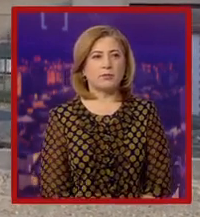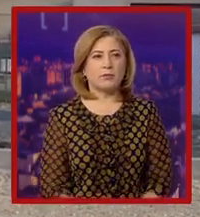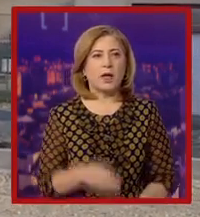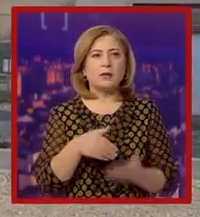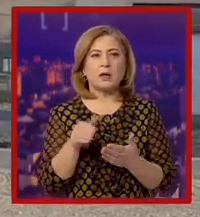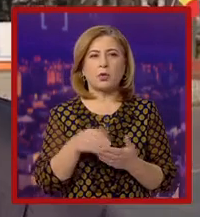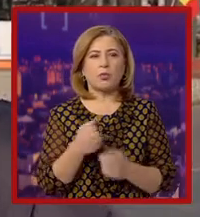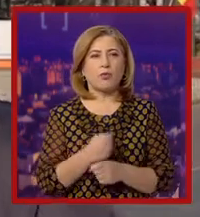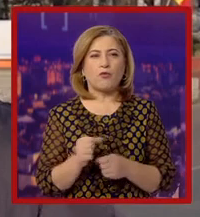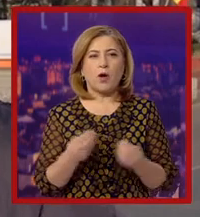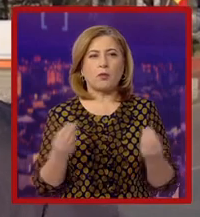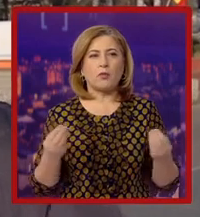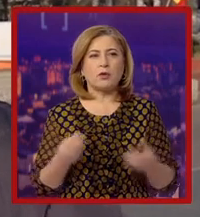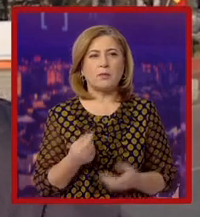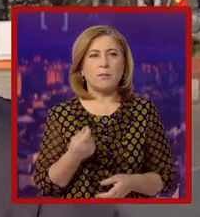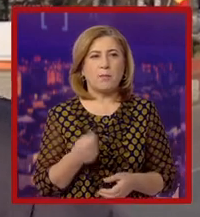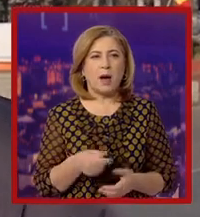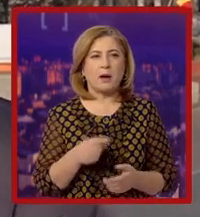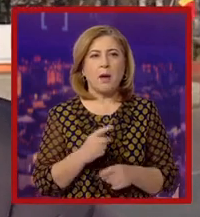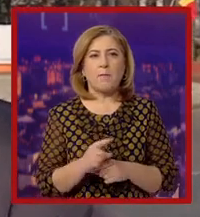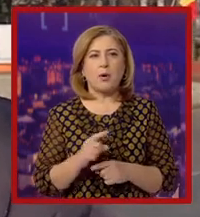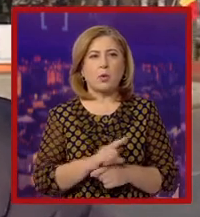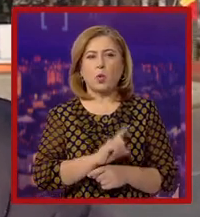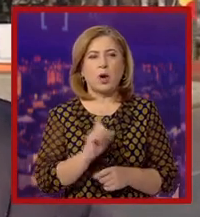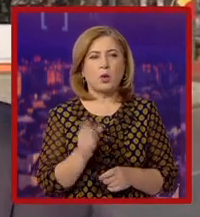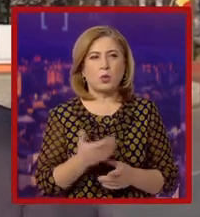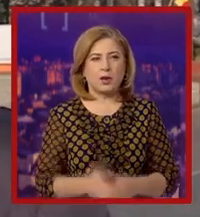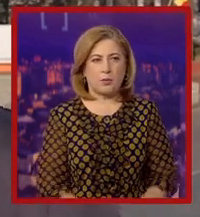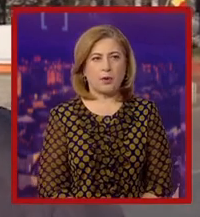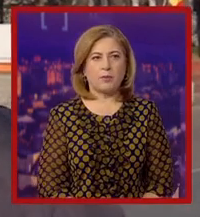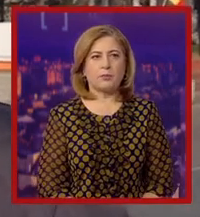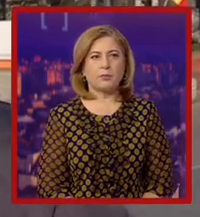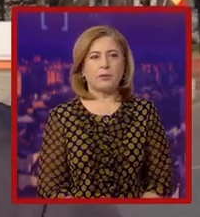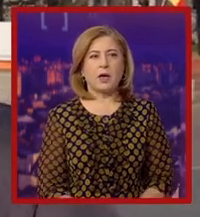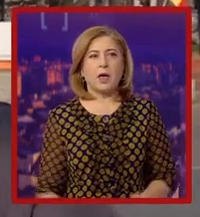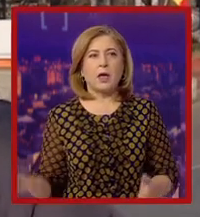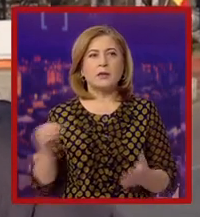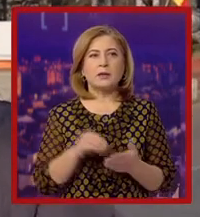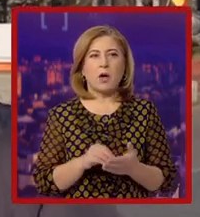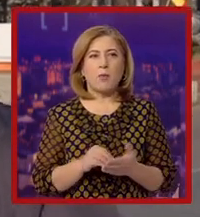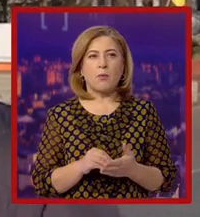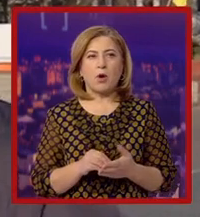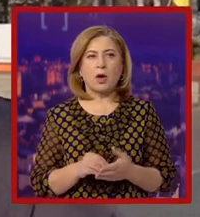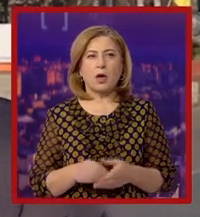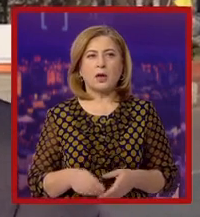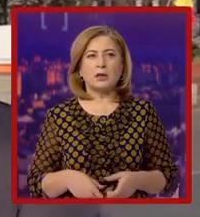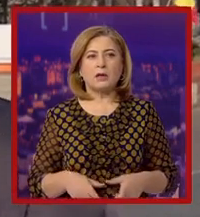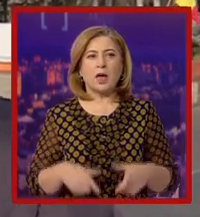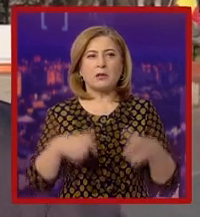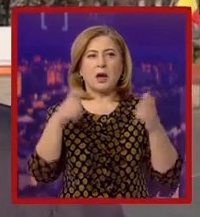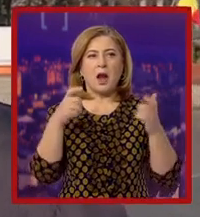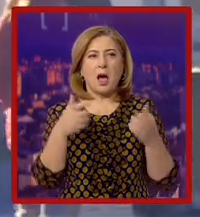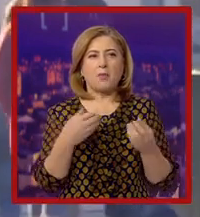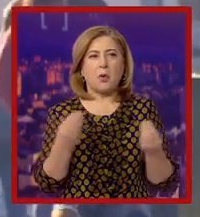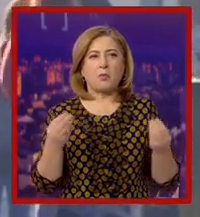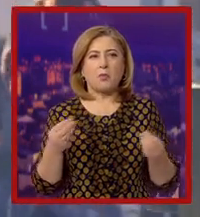foarte mulți bani și, din păcate, s-au cheltuit pe lucruri care nu trebuie să se cheltuiască. Un caz concret, s-au montat prin scările de blocuri anumite aparate care, în momentul